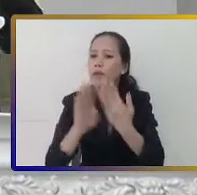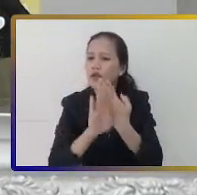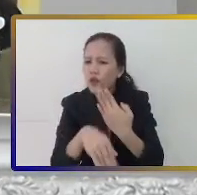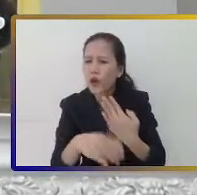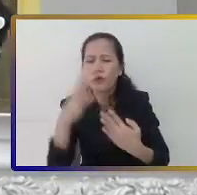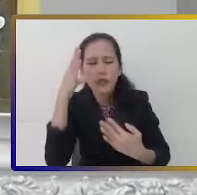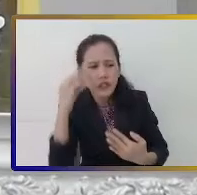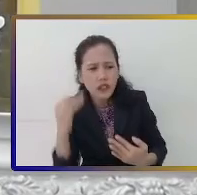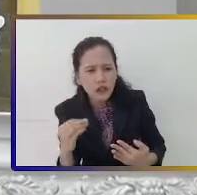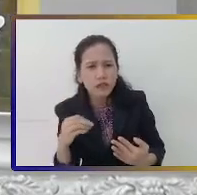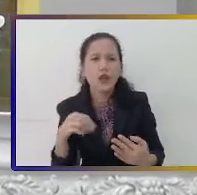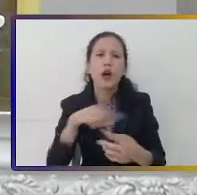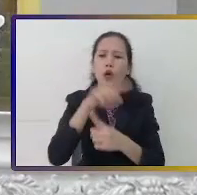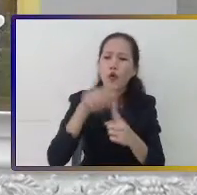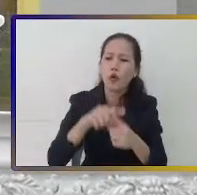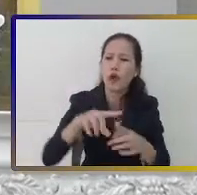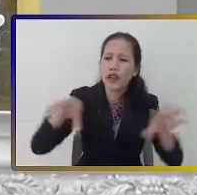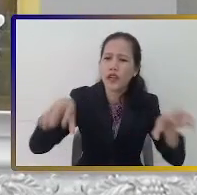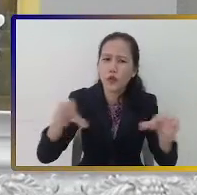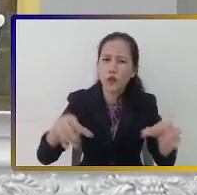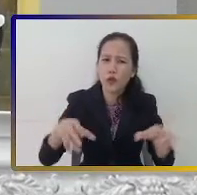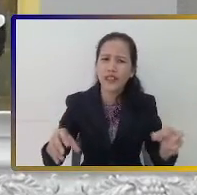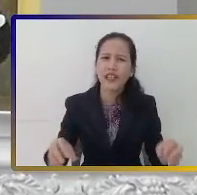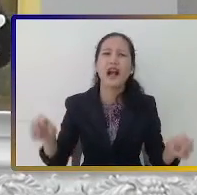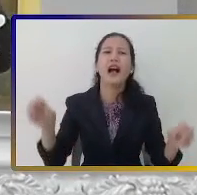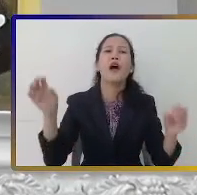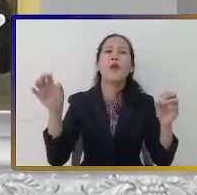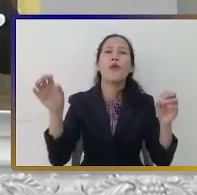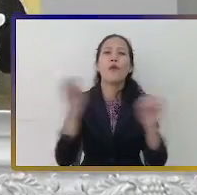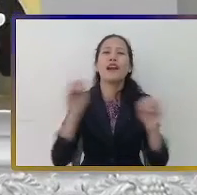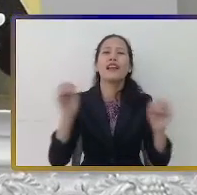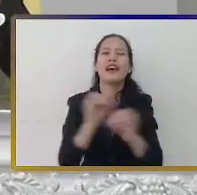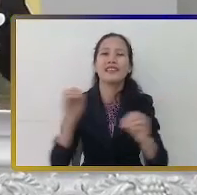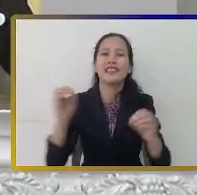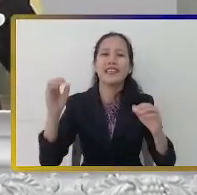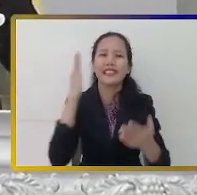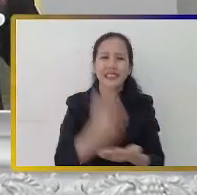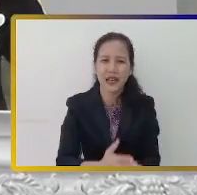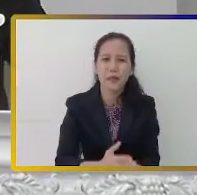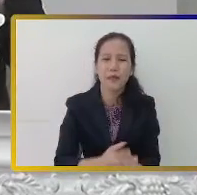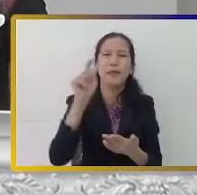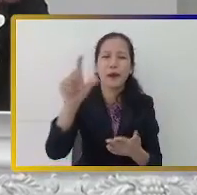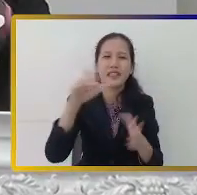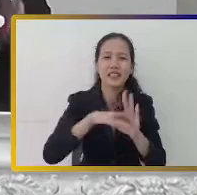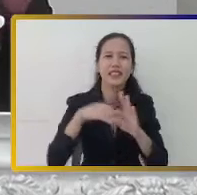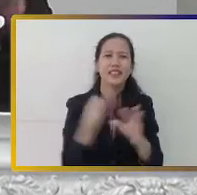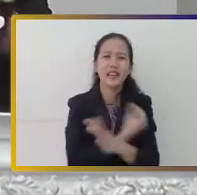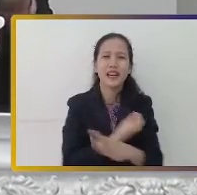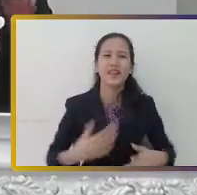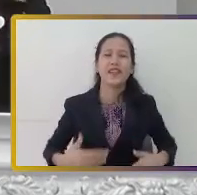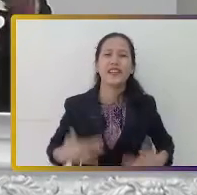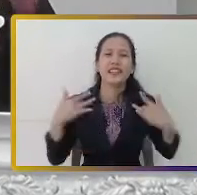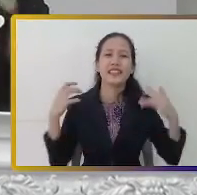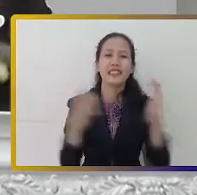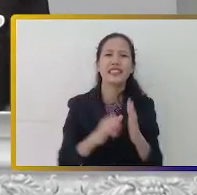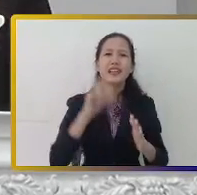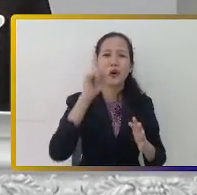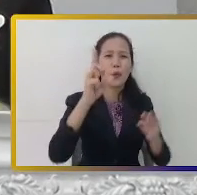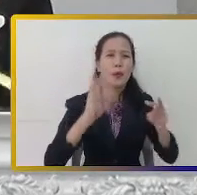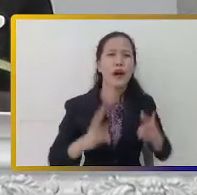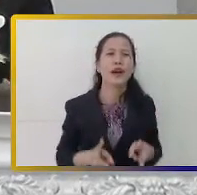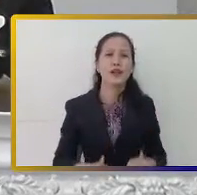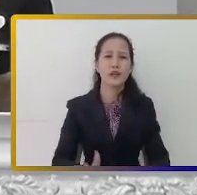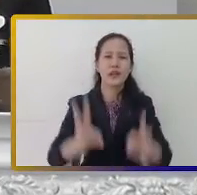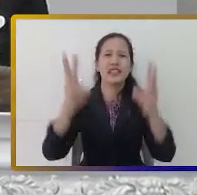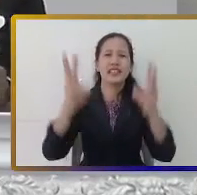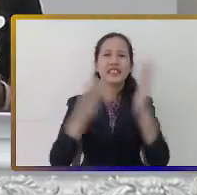ka lang, kapatid, walang bakante ang salita ng Diyos sa buhay po natin. And that is one way, kapatid, kung